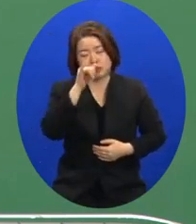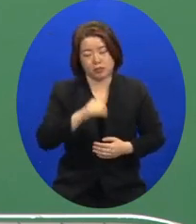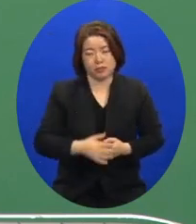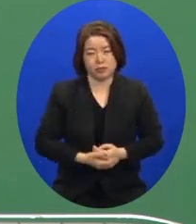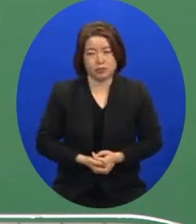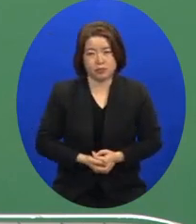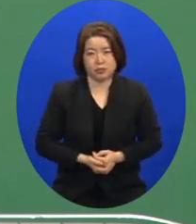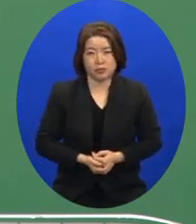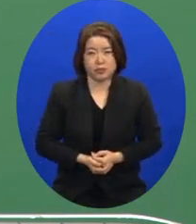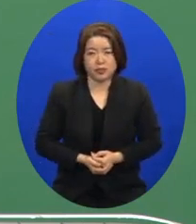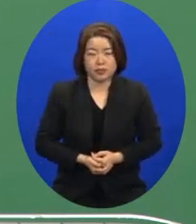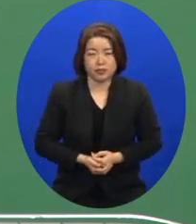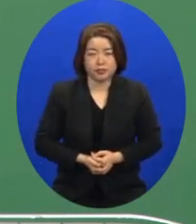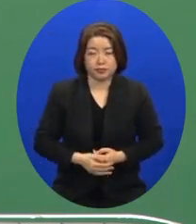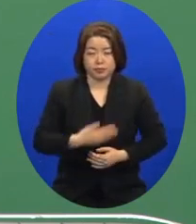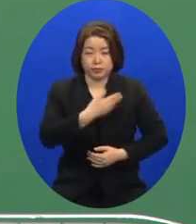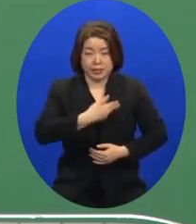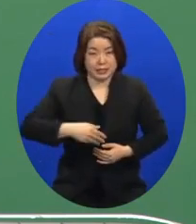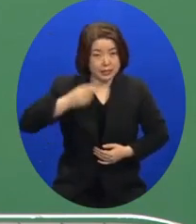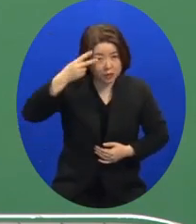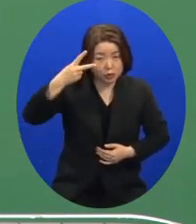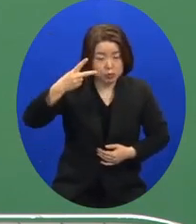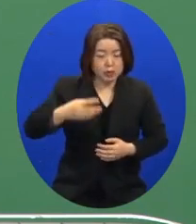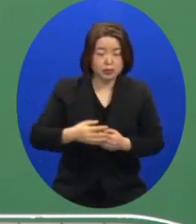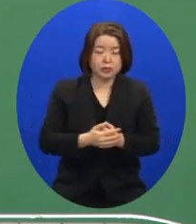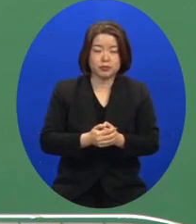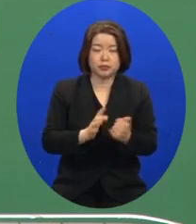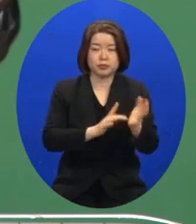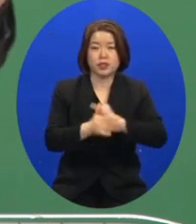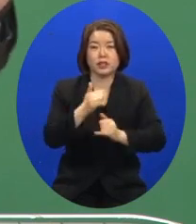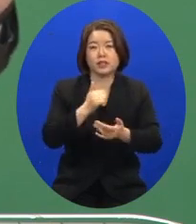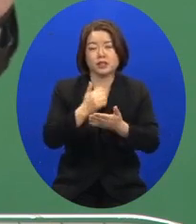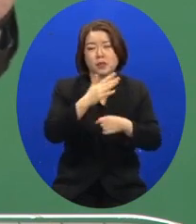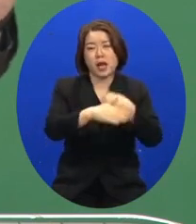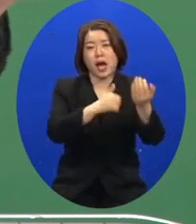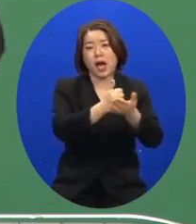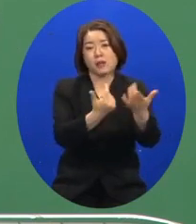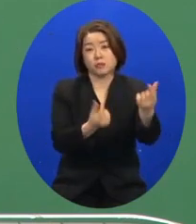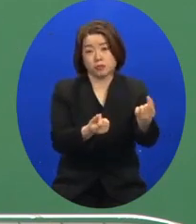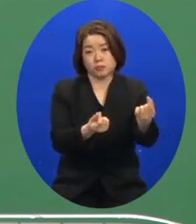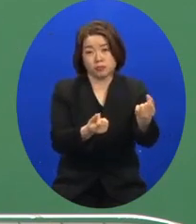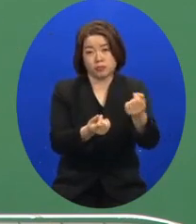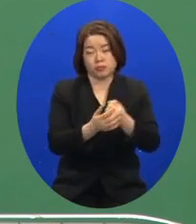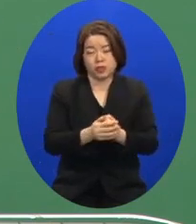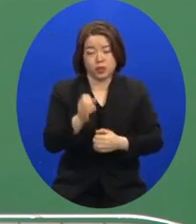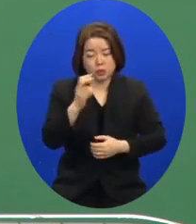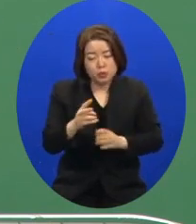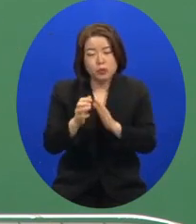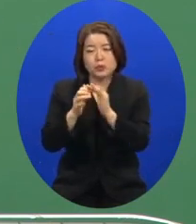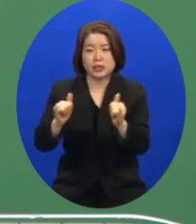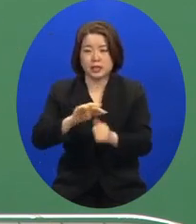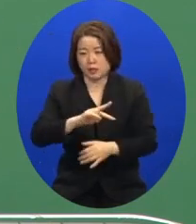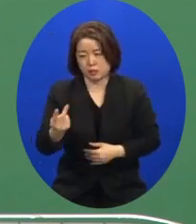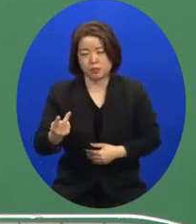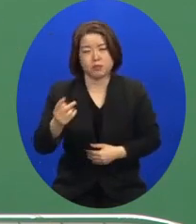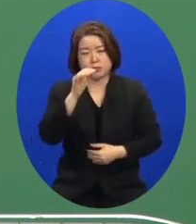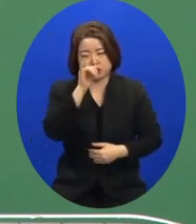사도 바울은 예수님이 하나님이시지만 사람이 되셨다고.